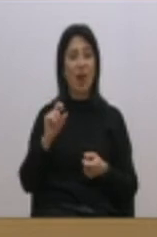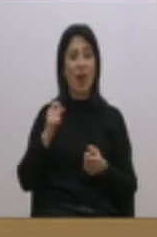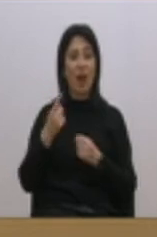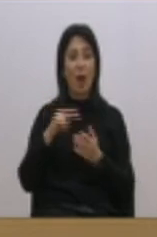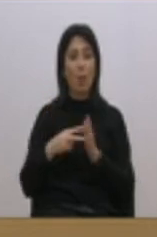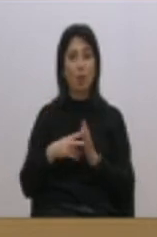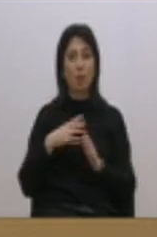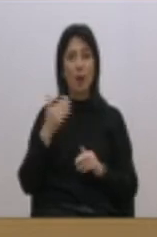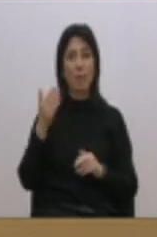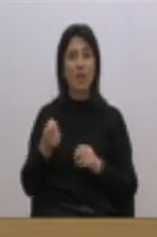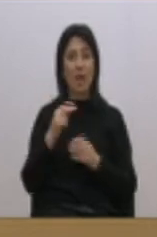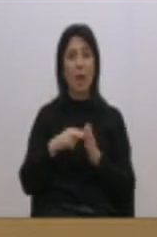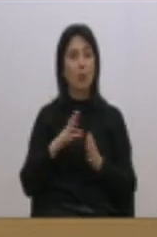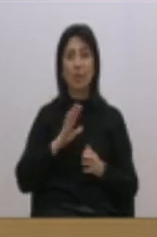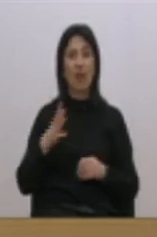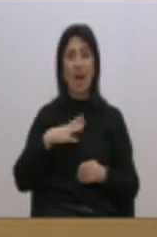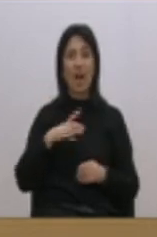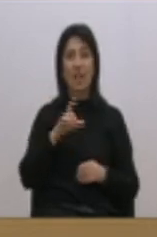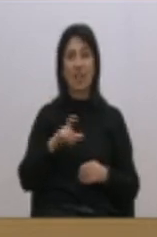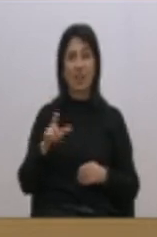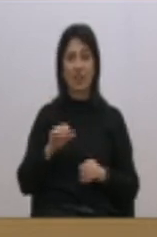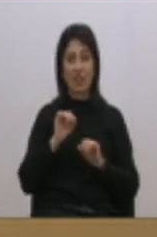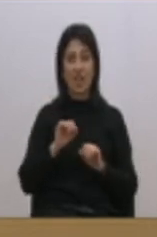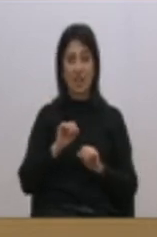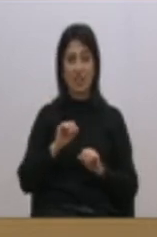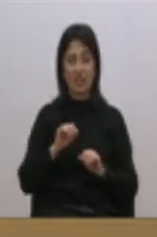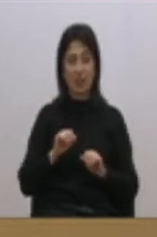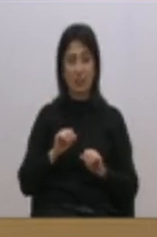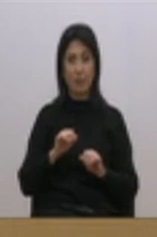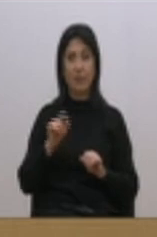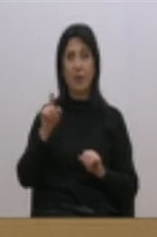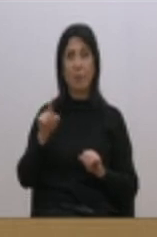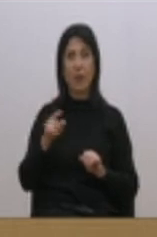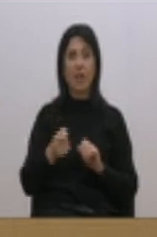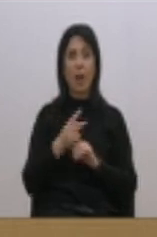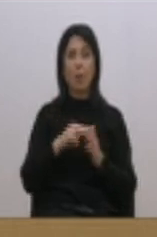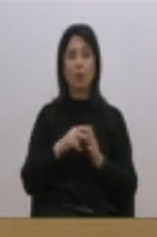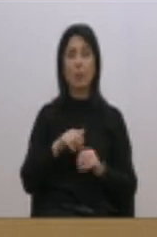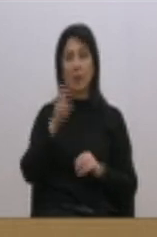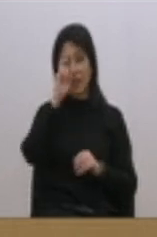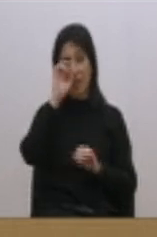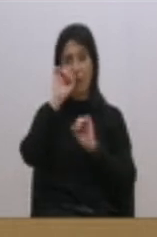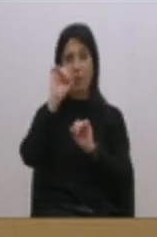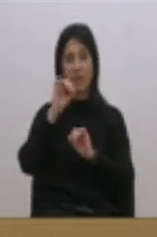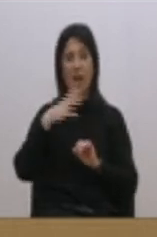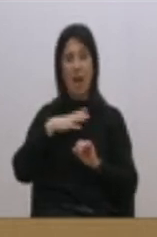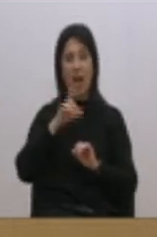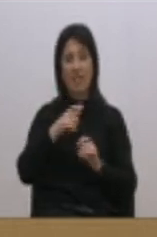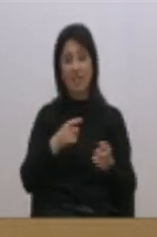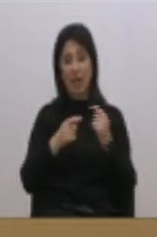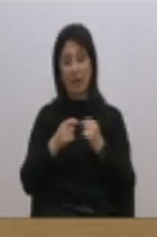khondat mati amotsana ariqo kartveli khalkhis datsva garesem trisgan mati amotsana iqo mtavrobis datsva kartveli